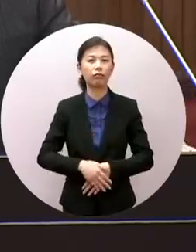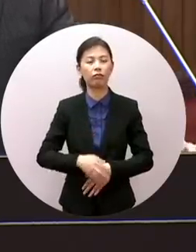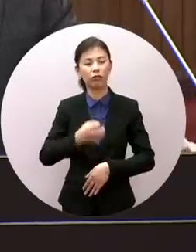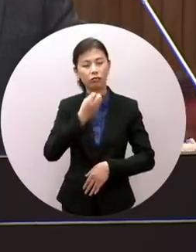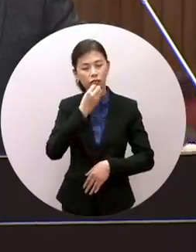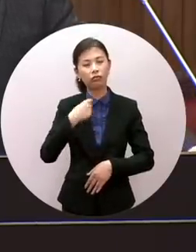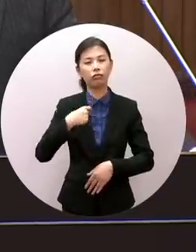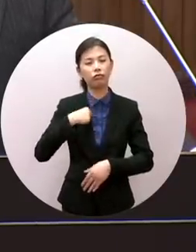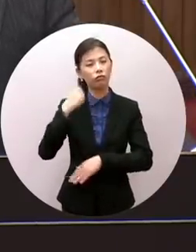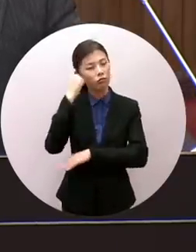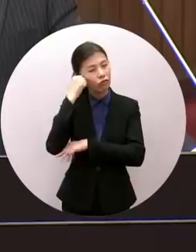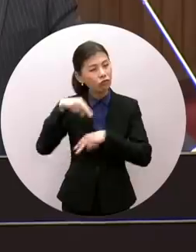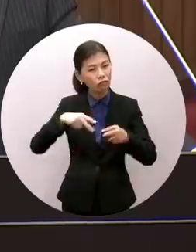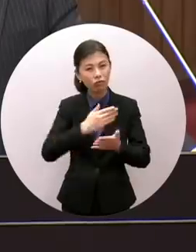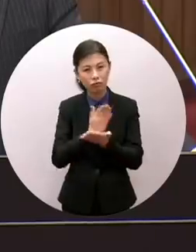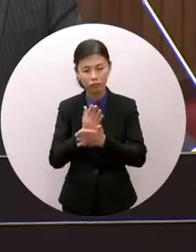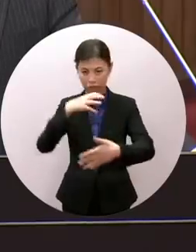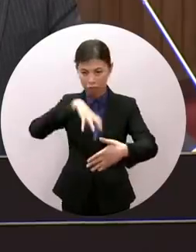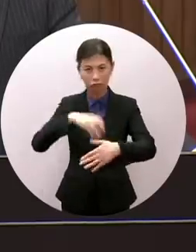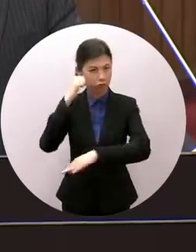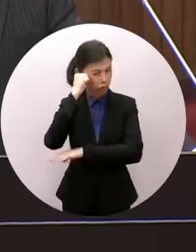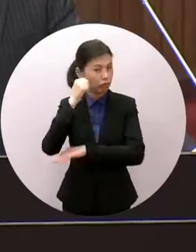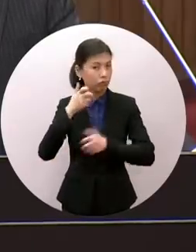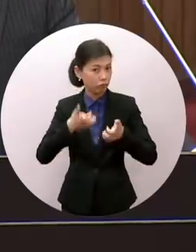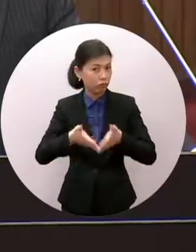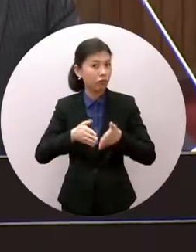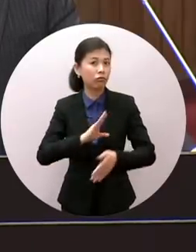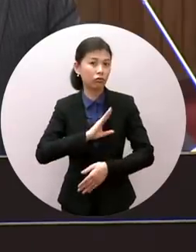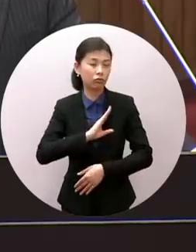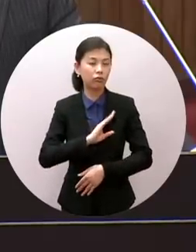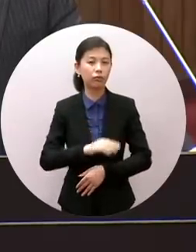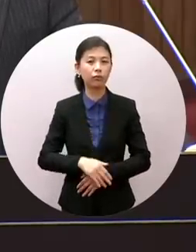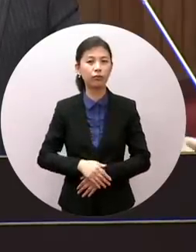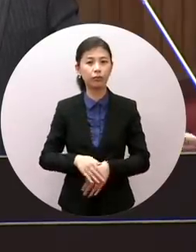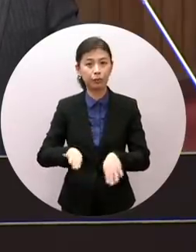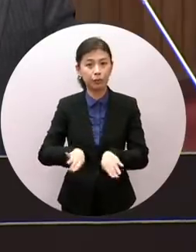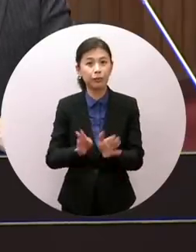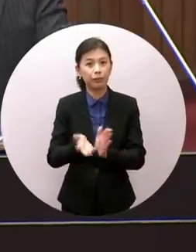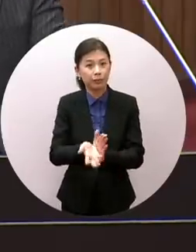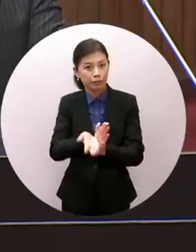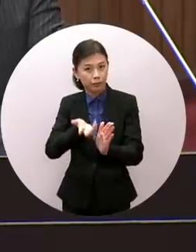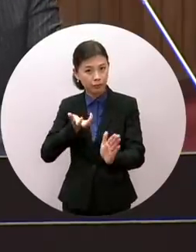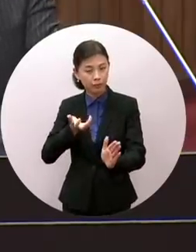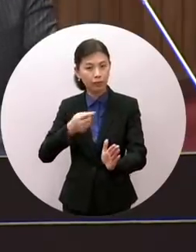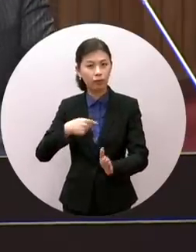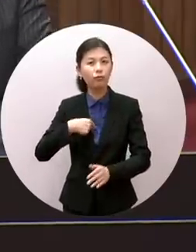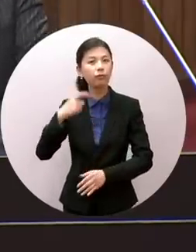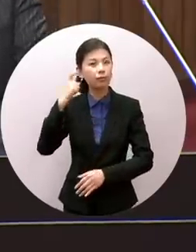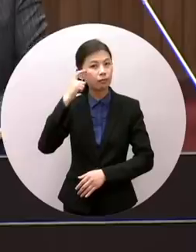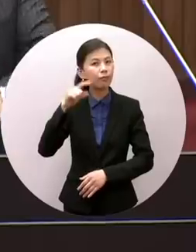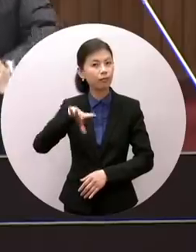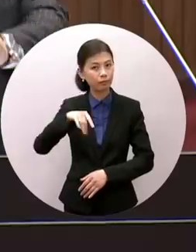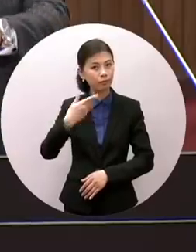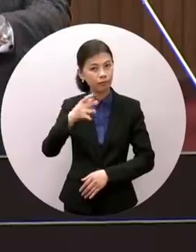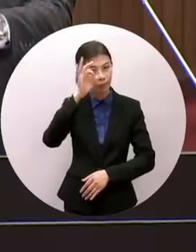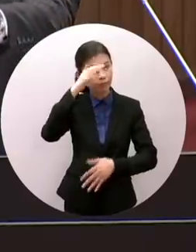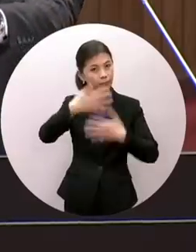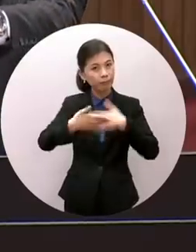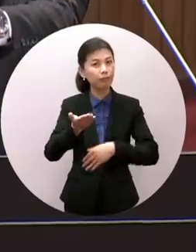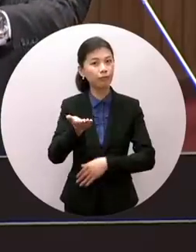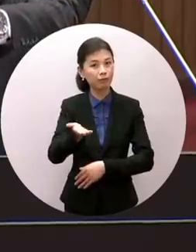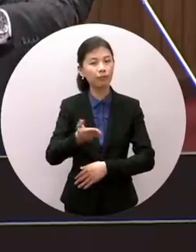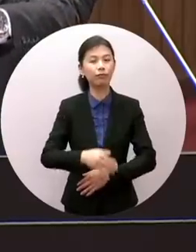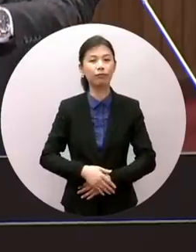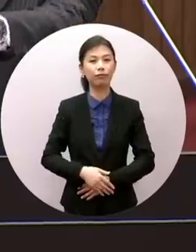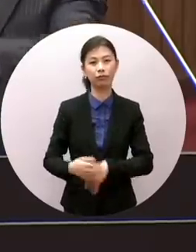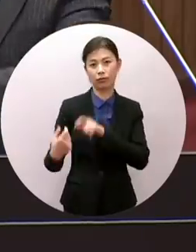住行里面非常重要的一个部分。那在我们进入主题之前，我想先请院长看一段影片，